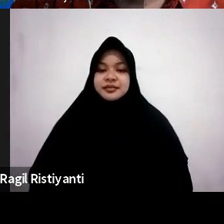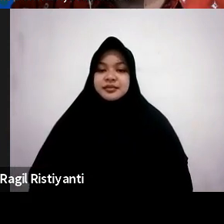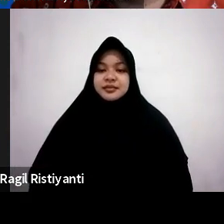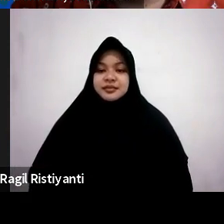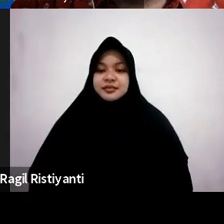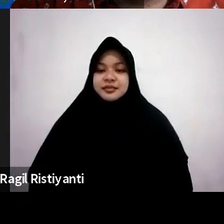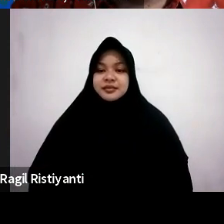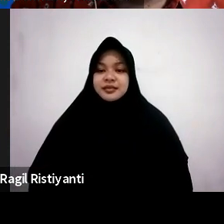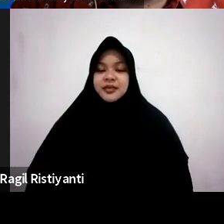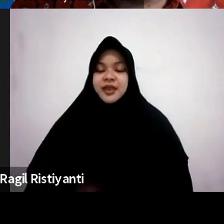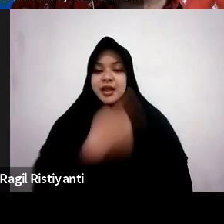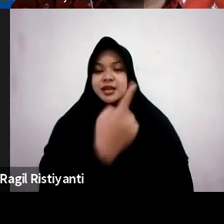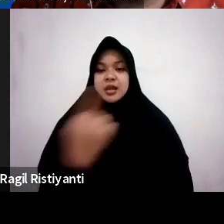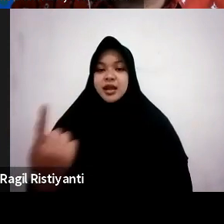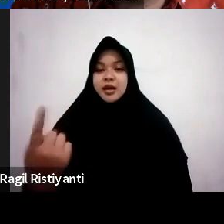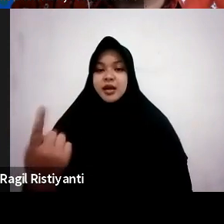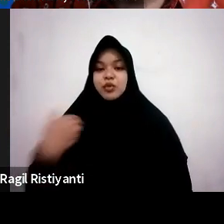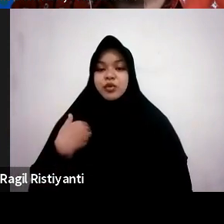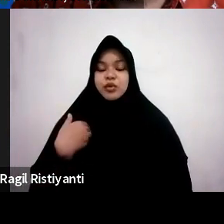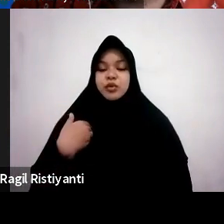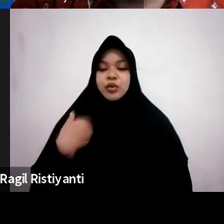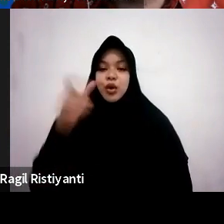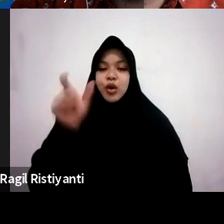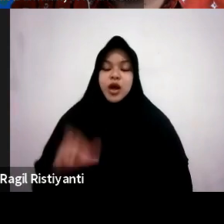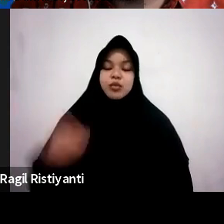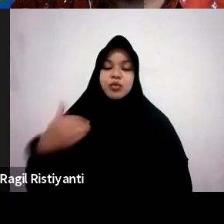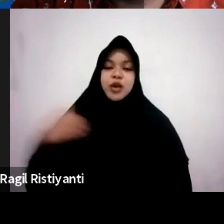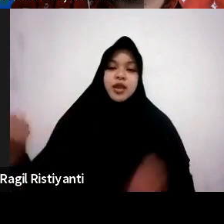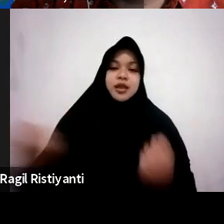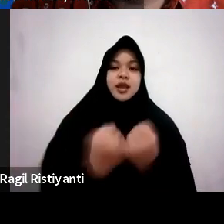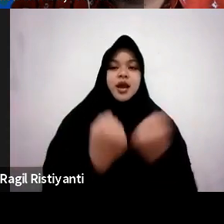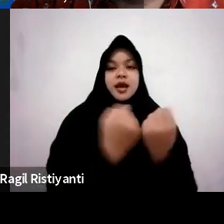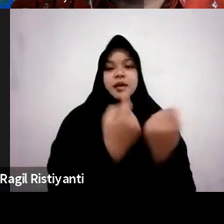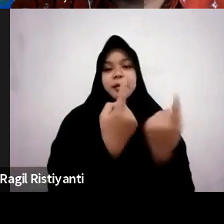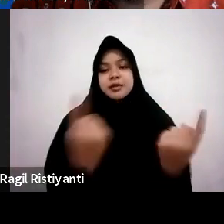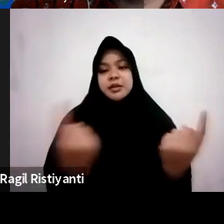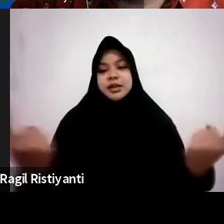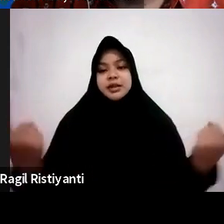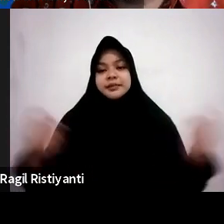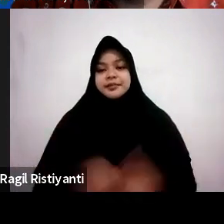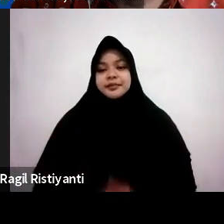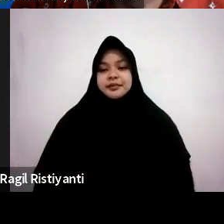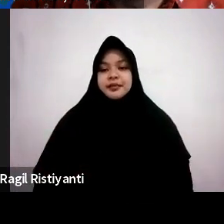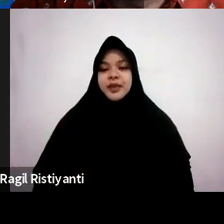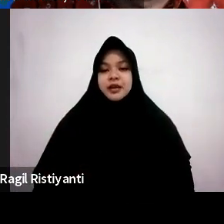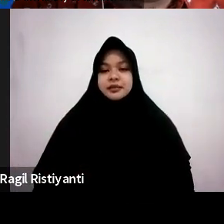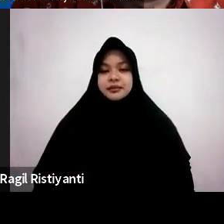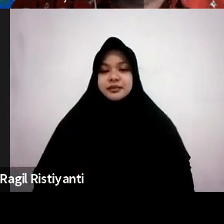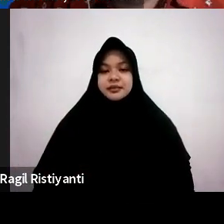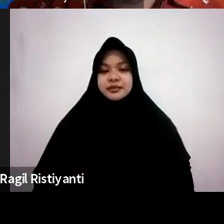setiap orang punya tantangan masing-masing Nah tetapi m&m karena